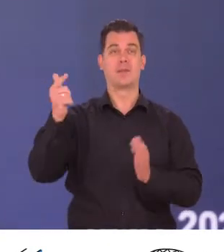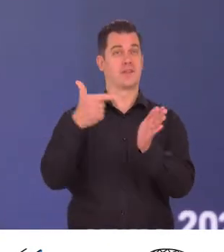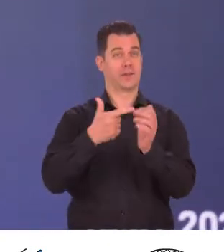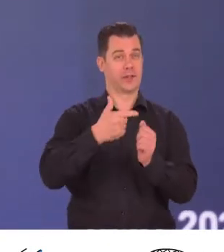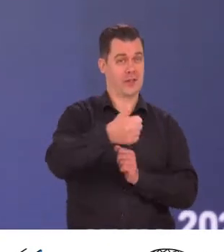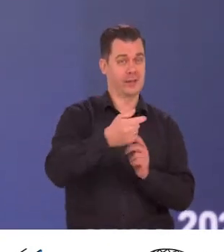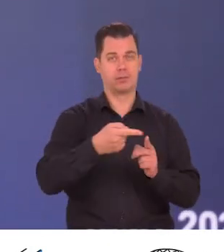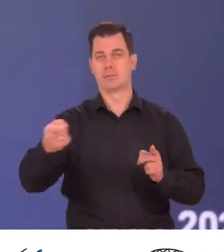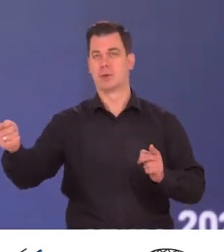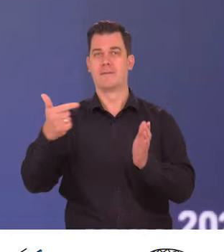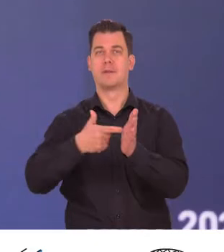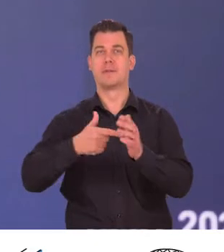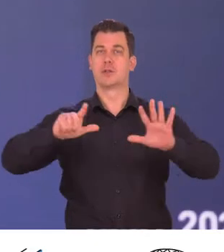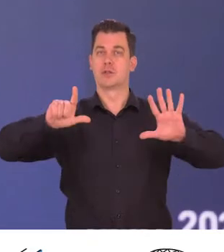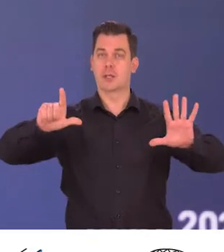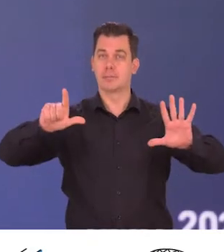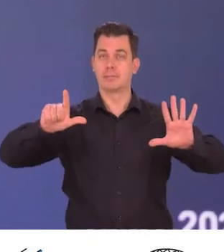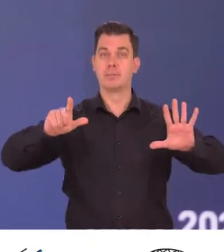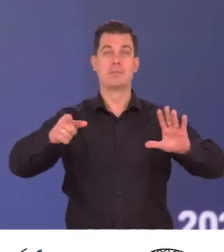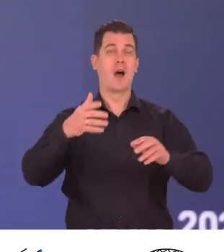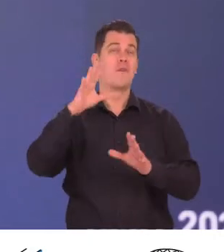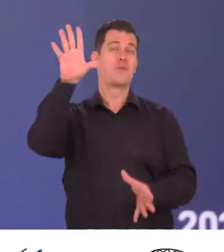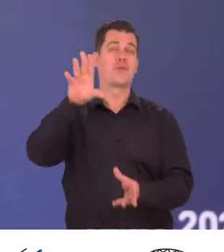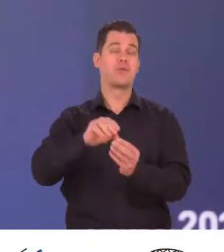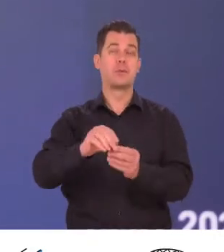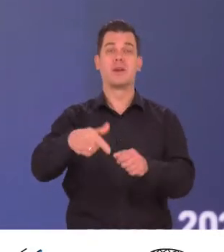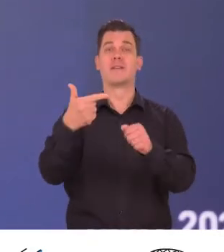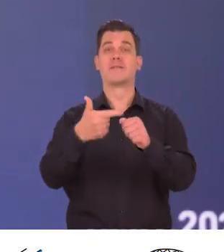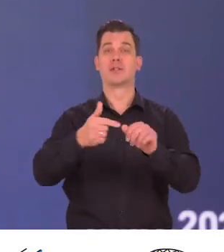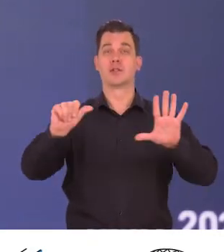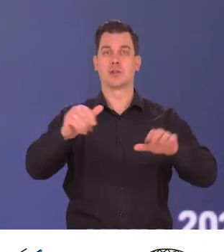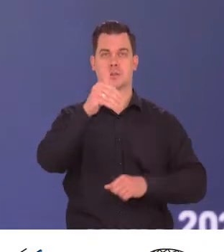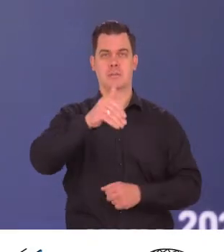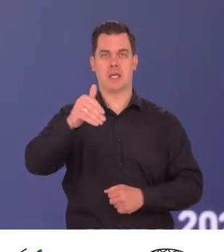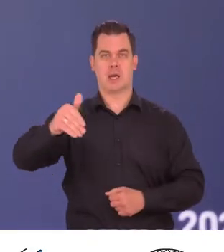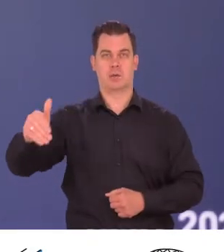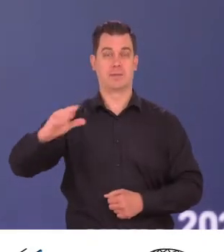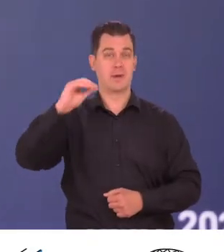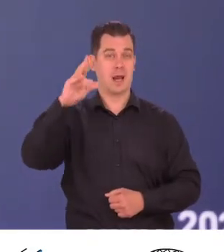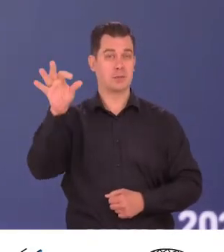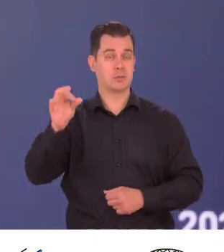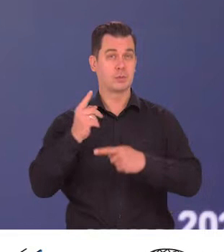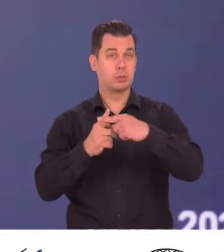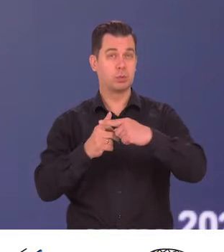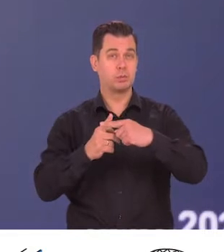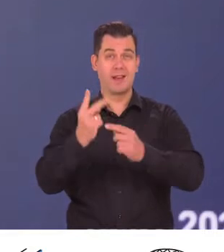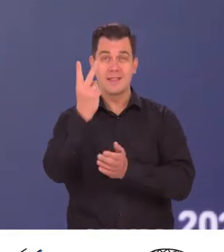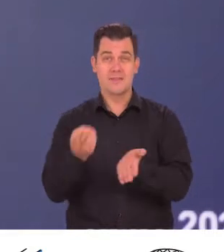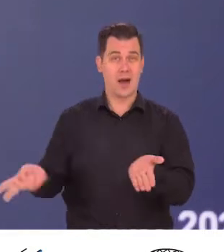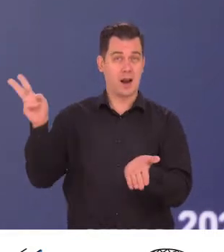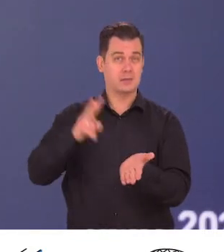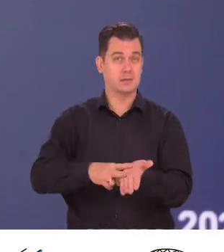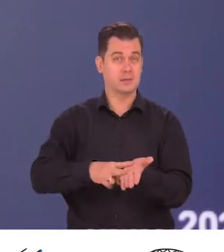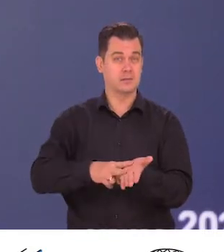Europejskiej na lata 2021-2027 zarezerwowano ponad 26 miliardów euro na Erasmus+. To niemal dwa razy